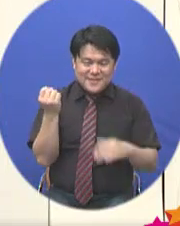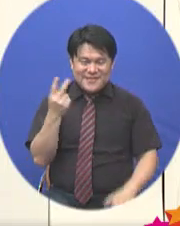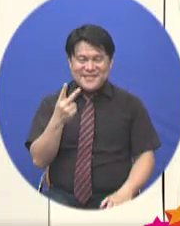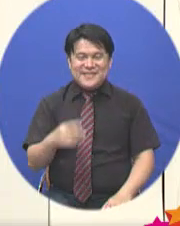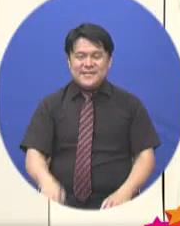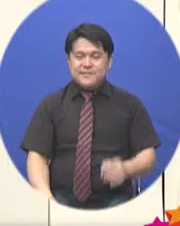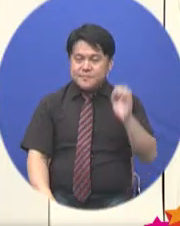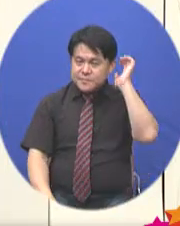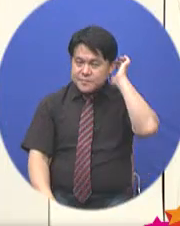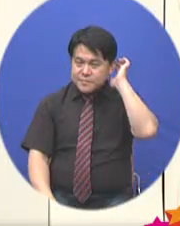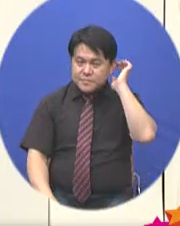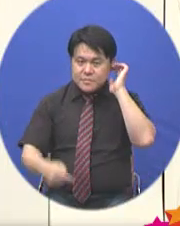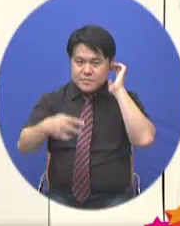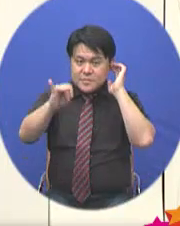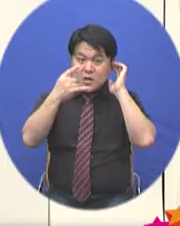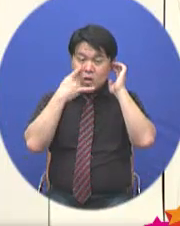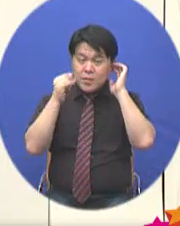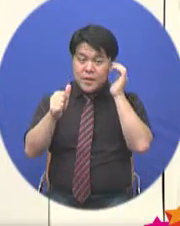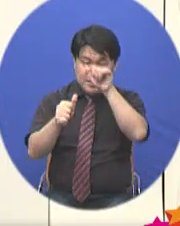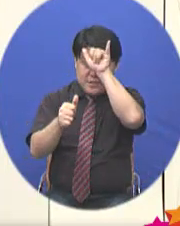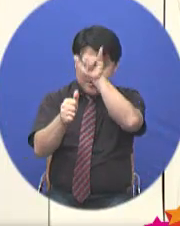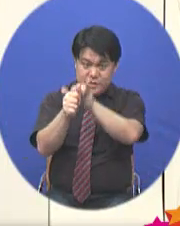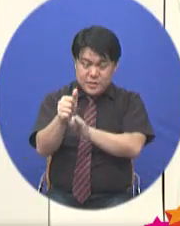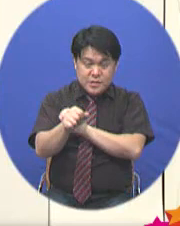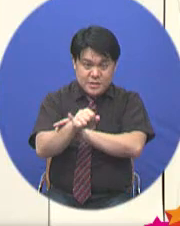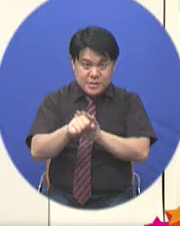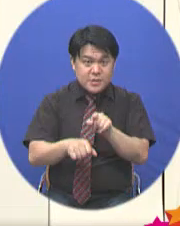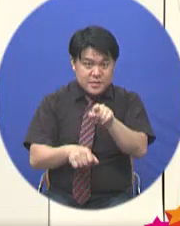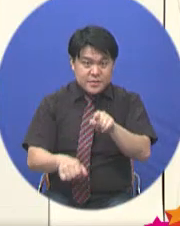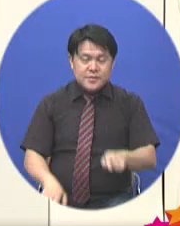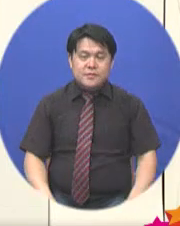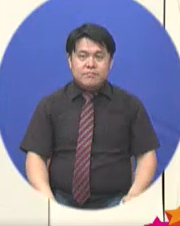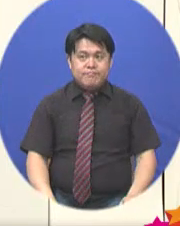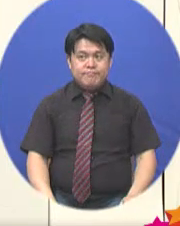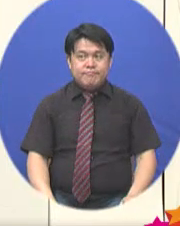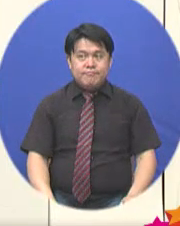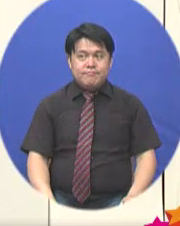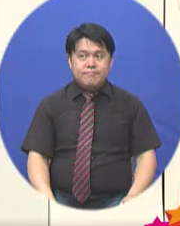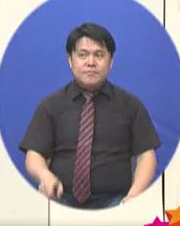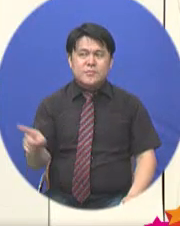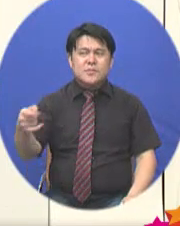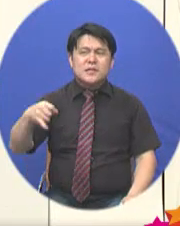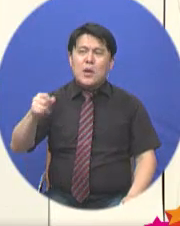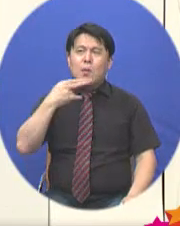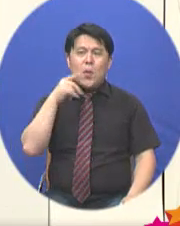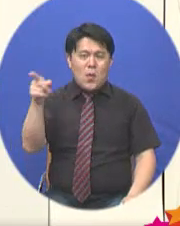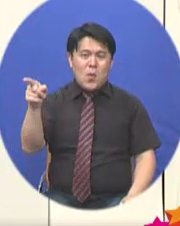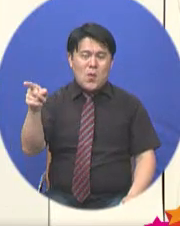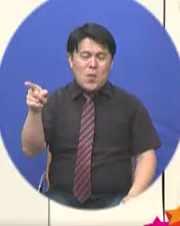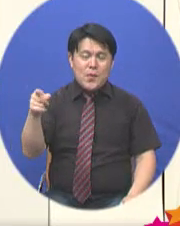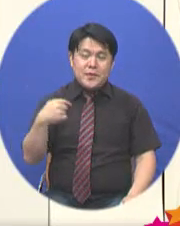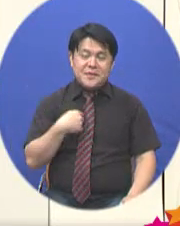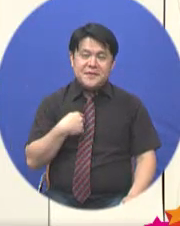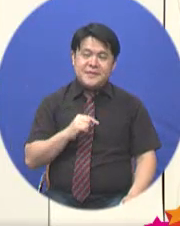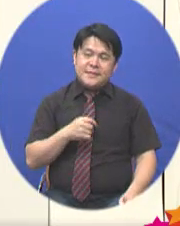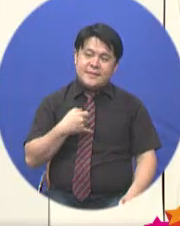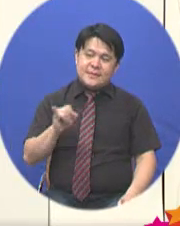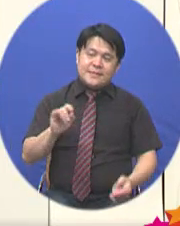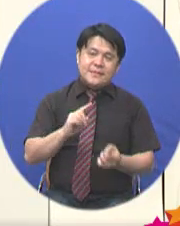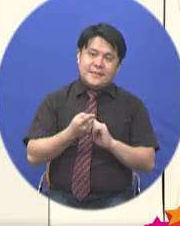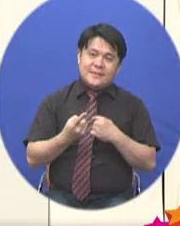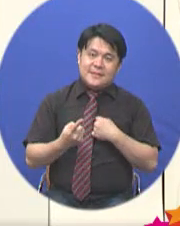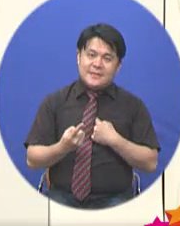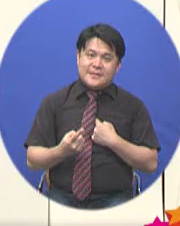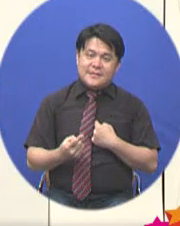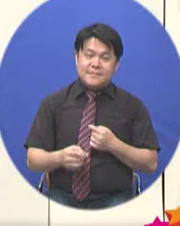에이, 근데 또. 시어머니한테도 그렇게 잘하세요? 시댁에 딸이 없거든요. 네. 네, 그래서 예,